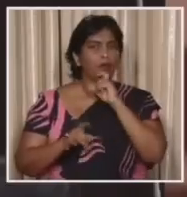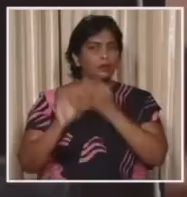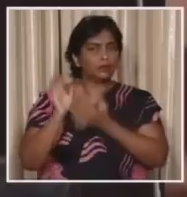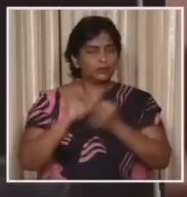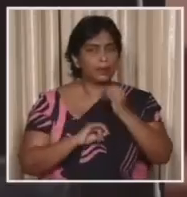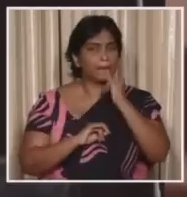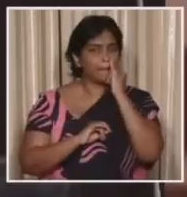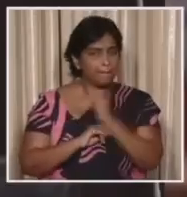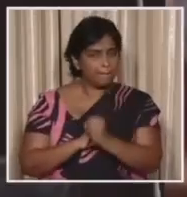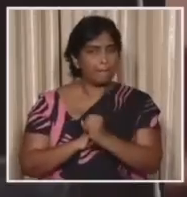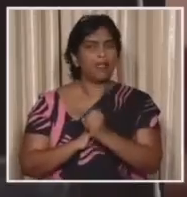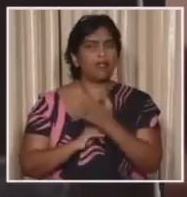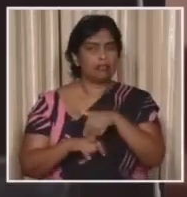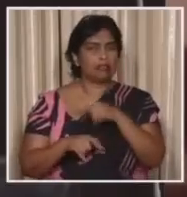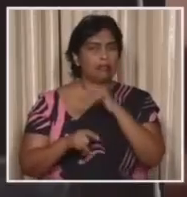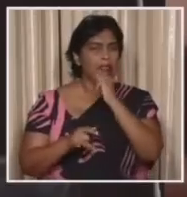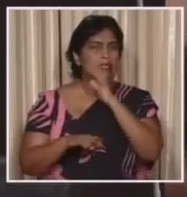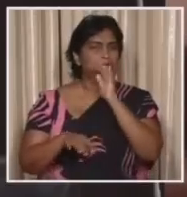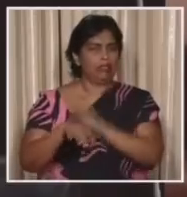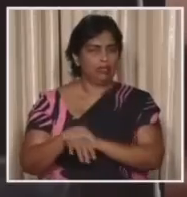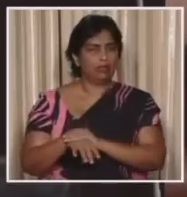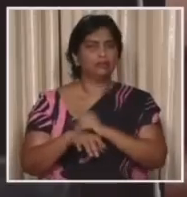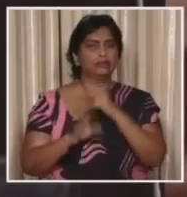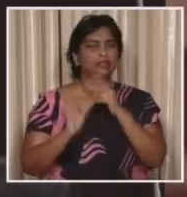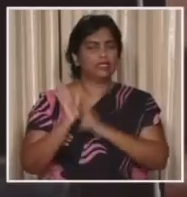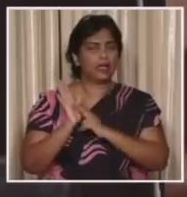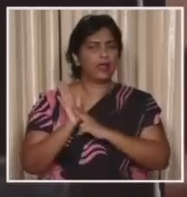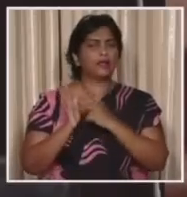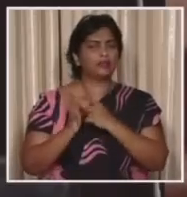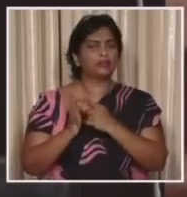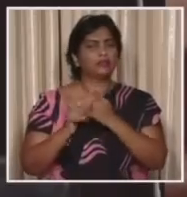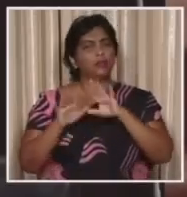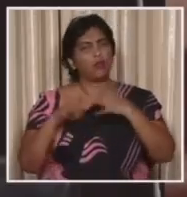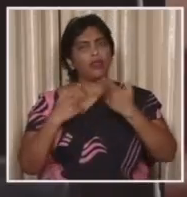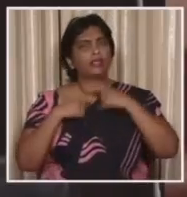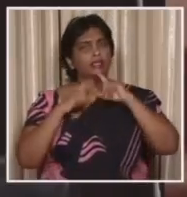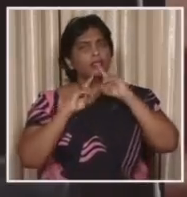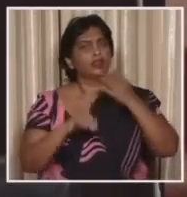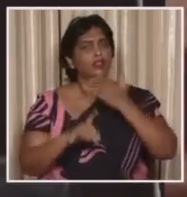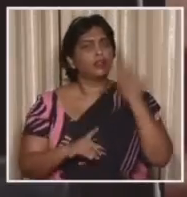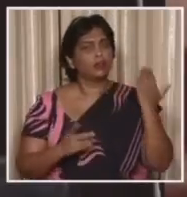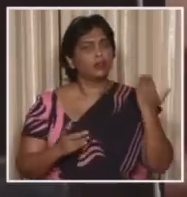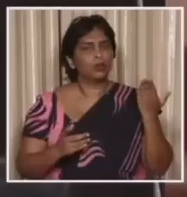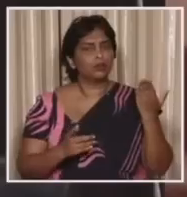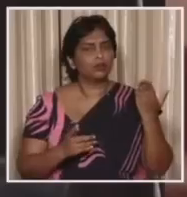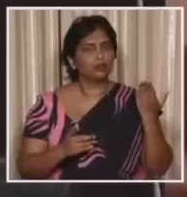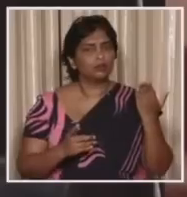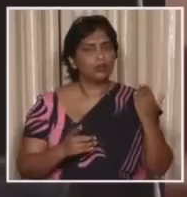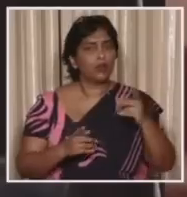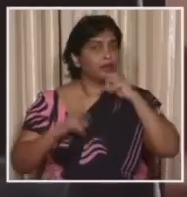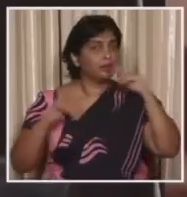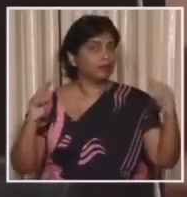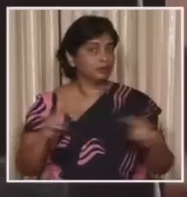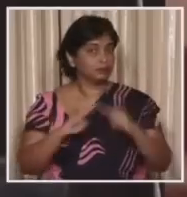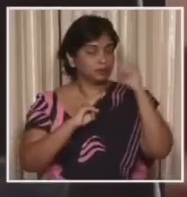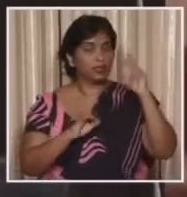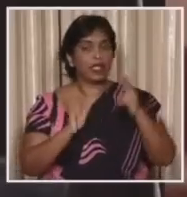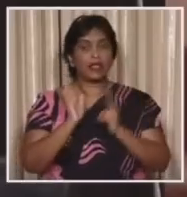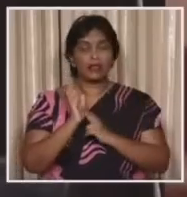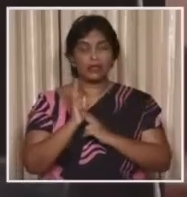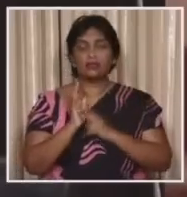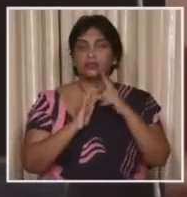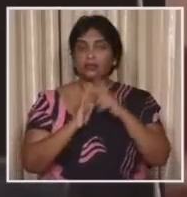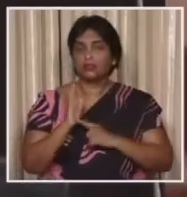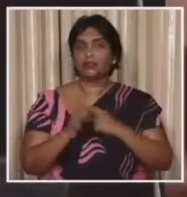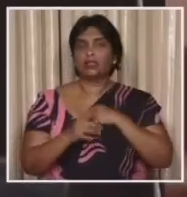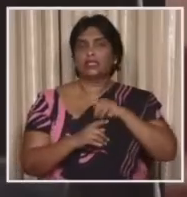තිබිලා වරදකරු වෙලා තියෙන්නේ. ඒ නඩුවේදී නිලන්ත ජයවර්ධනට ඕන එකක් කියන්න තිබුණා. හරි? සුප්‍රීම උසාවියට නිලන්ත ජයවර්ධනට